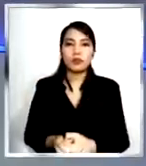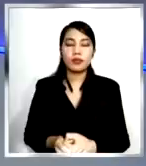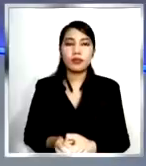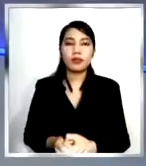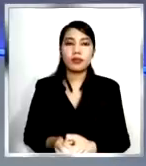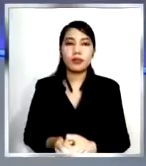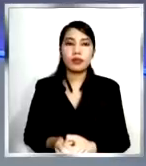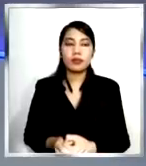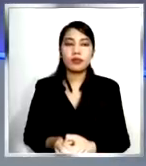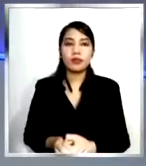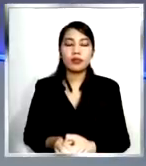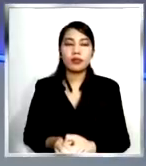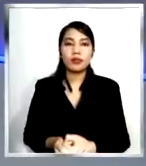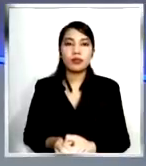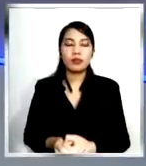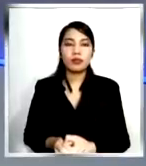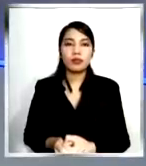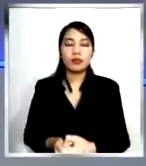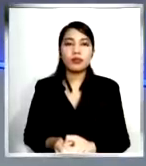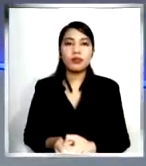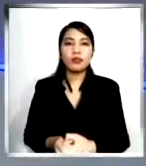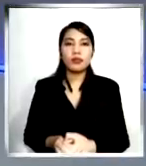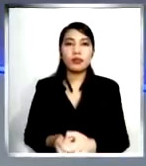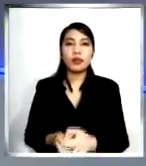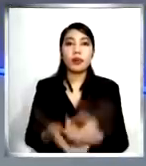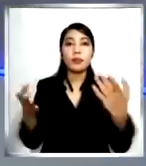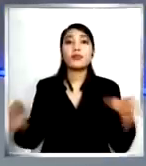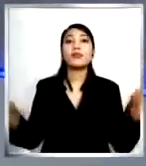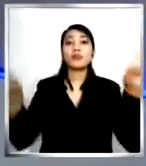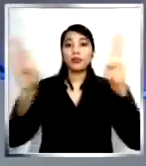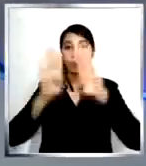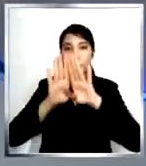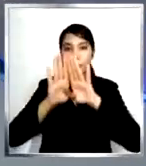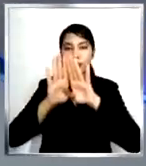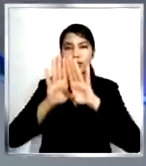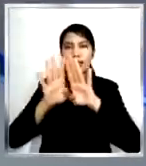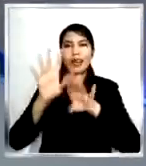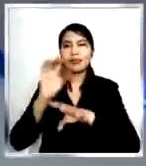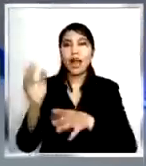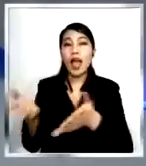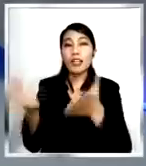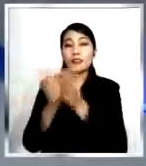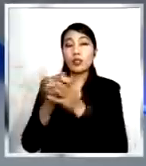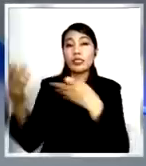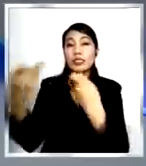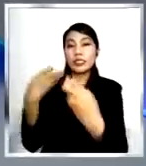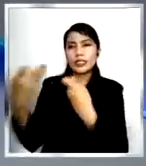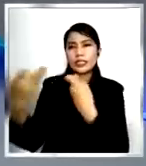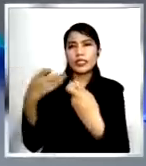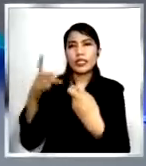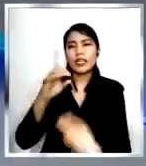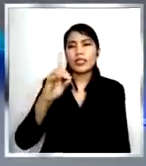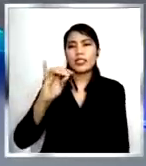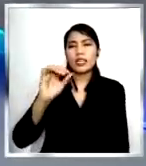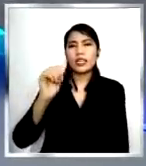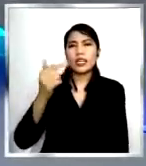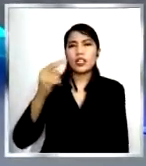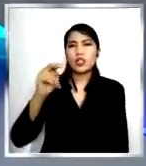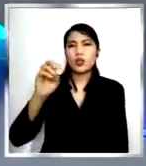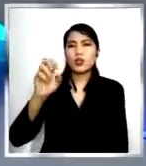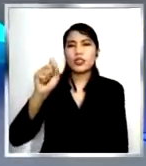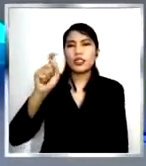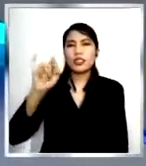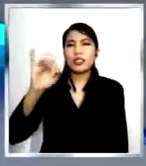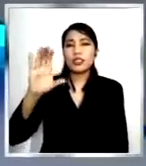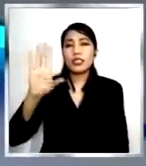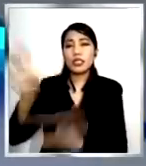Ipinasara at pinagpapaliwanag ang diagnostic center na pinagmulan ng mga gamit ng mga rapid test kit na nagkalat sa kalsada